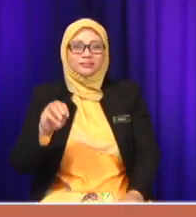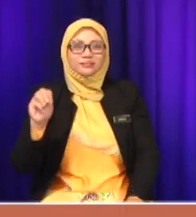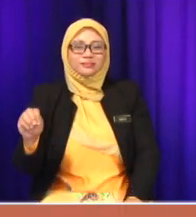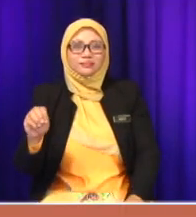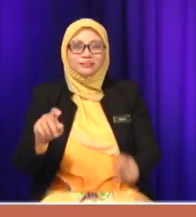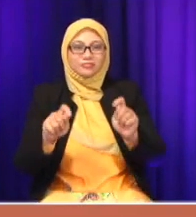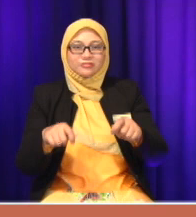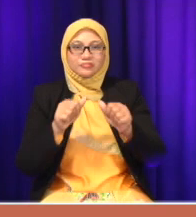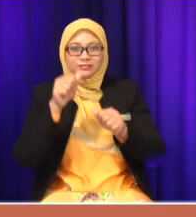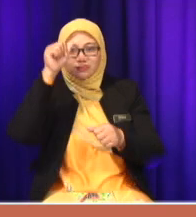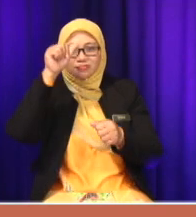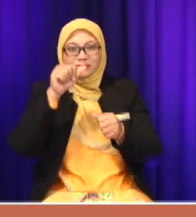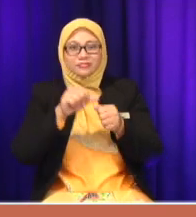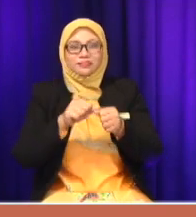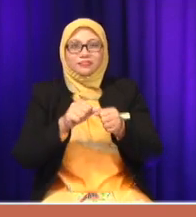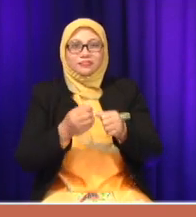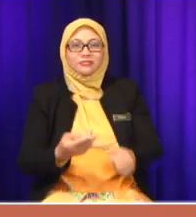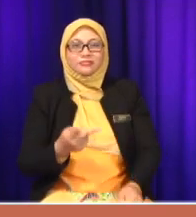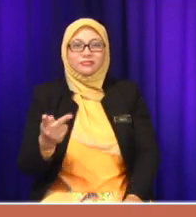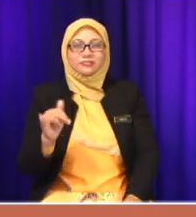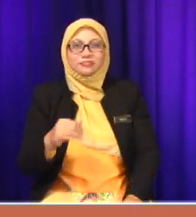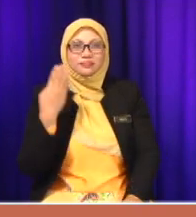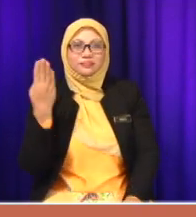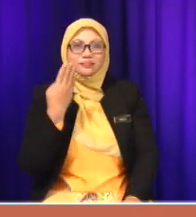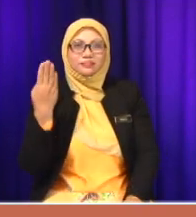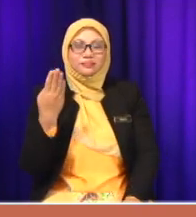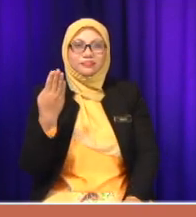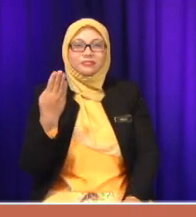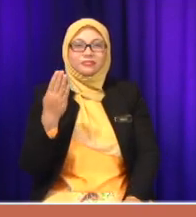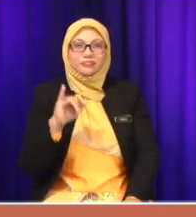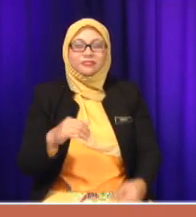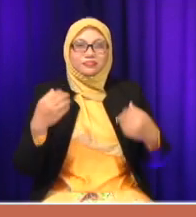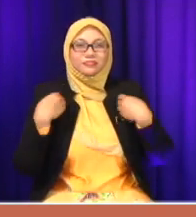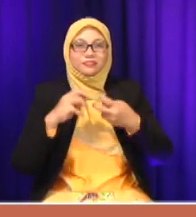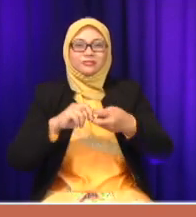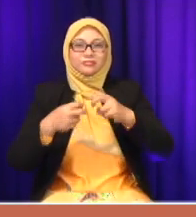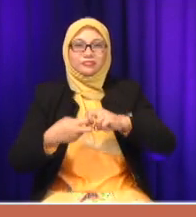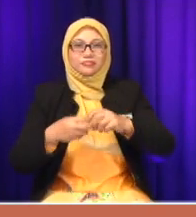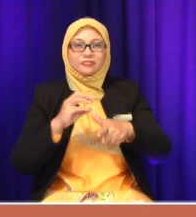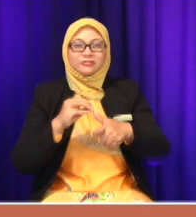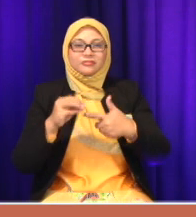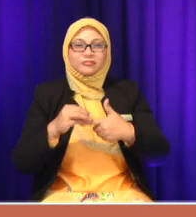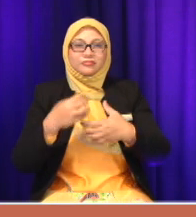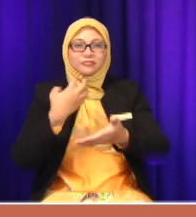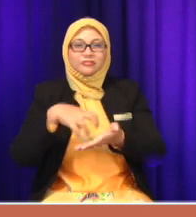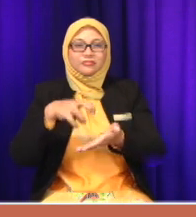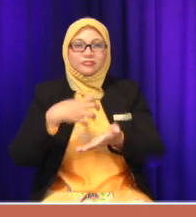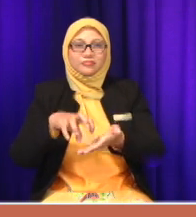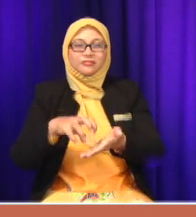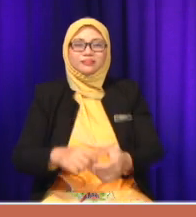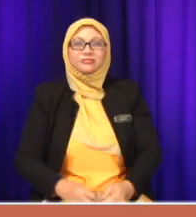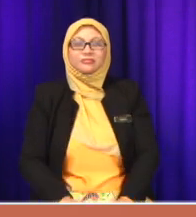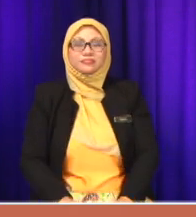Oke komponen yang biasa atau yang common dan yang biasa mengalami masalah ataupun kerosakan okey